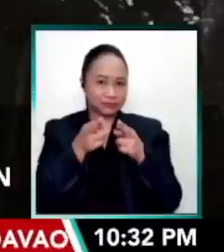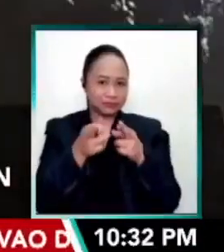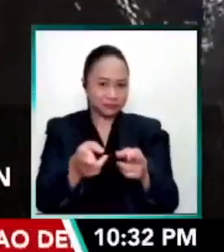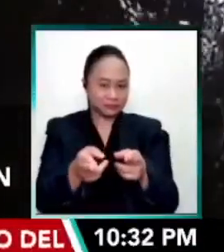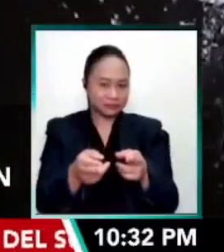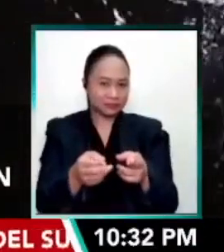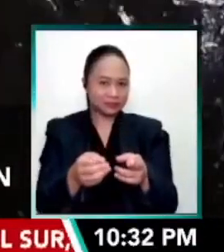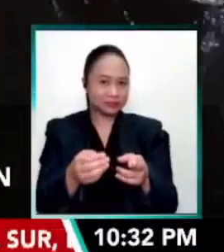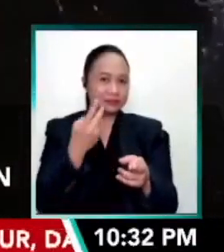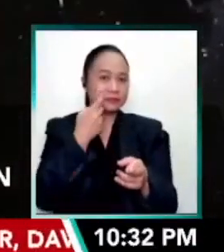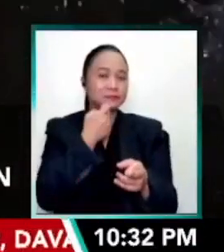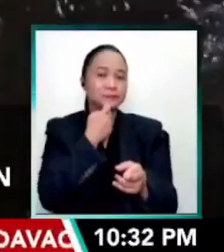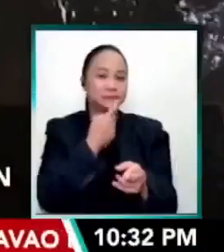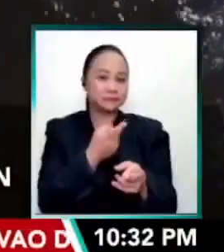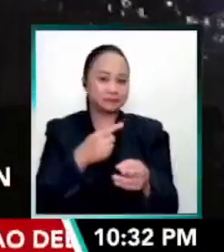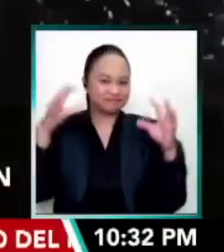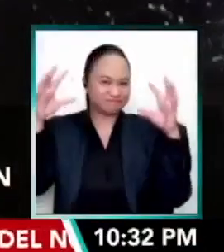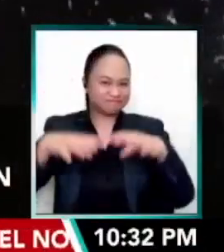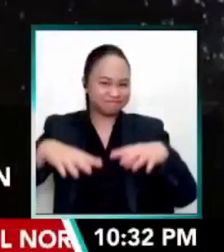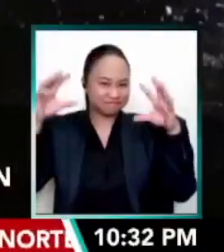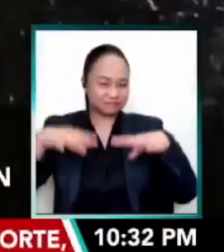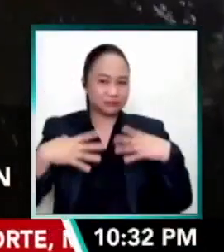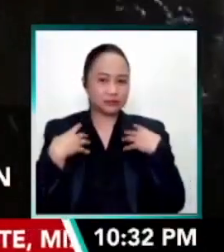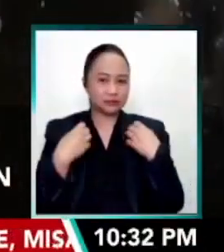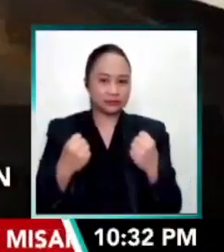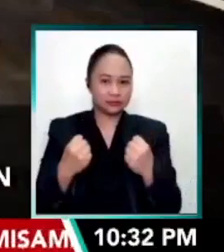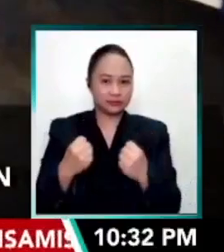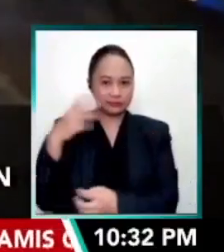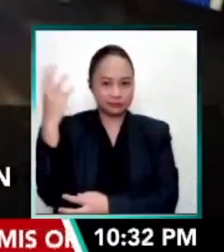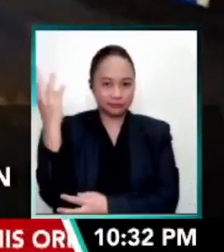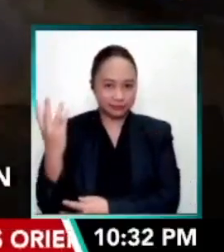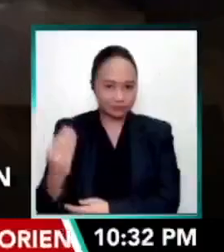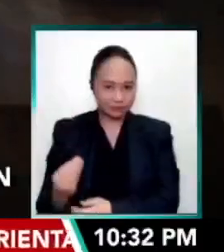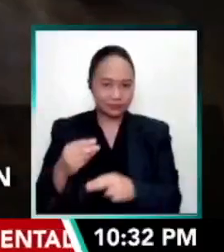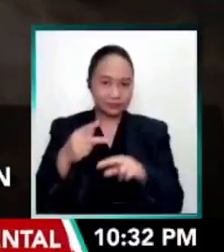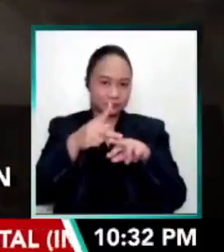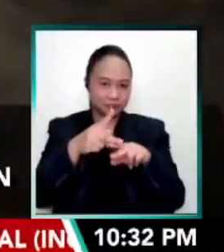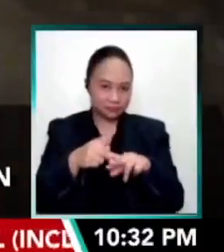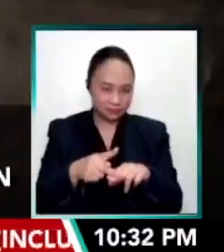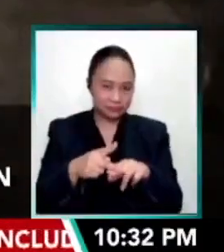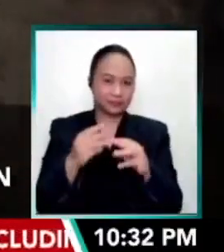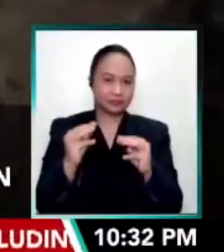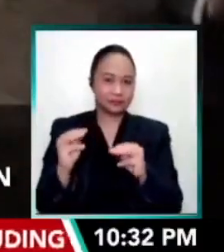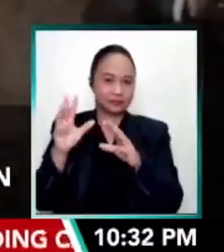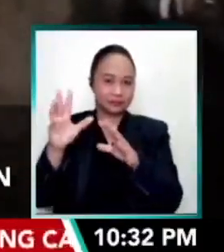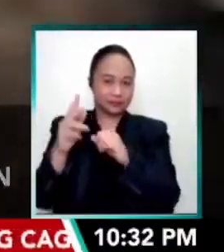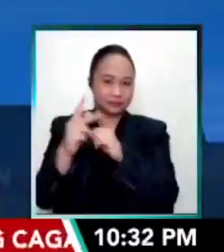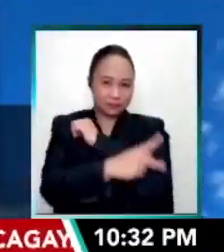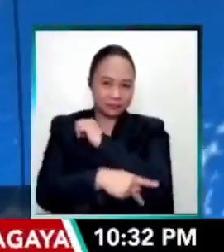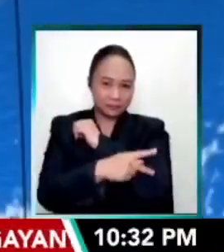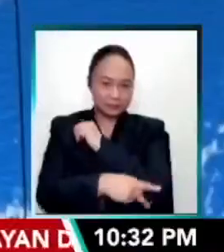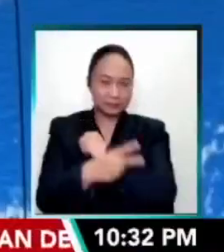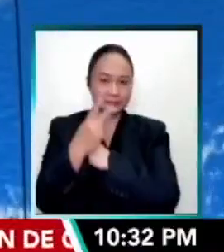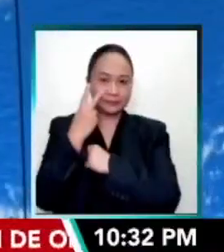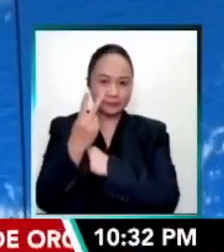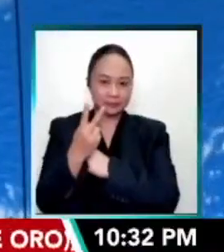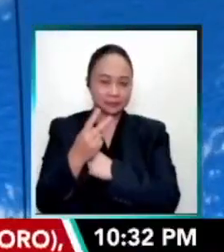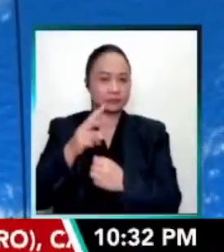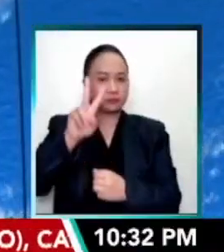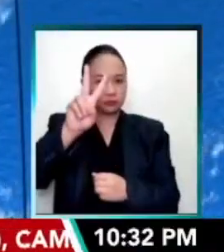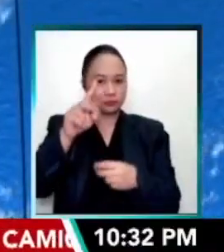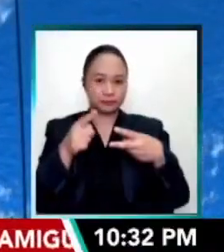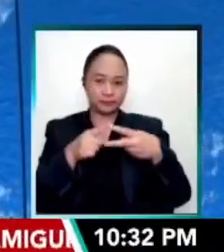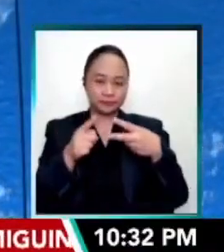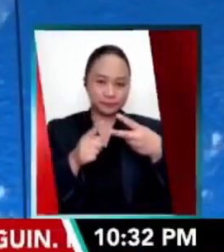ang nagpaulan sa Batangas, Mountain Province at Pangasinan kahapon. Samantala, dalawang bagyong binabantayan ngayon ng PAGASA. Yan ang bagyong Gardo na nasa